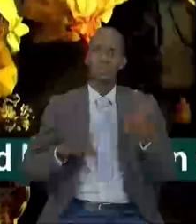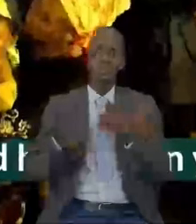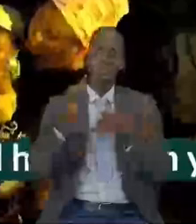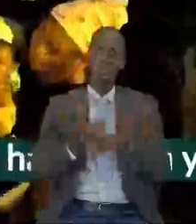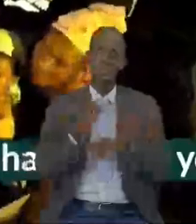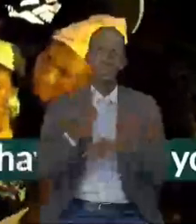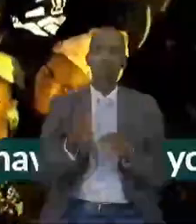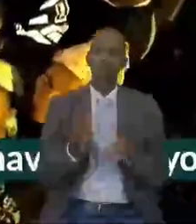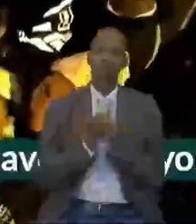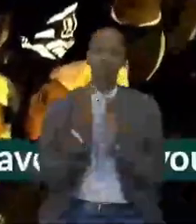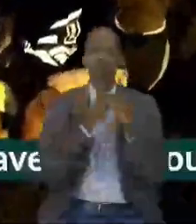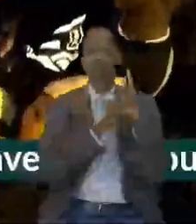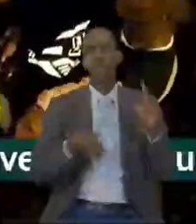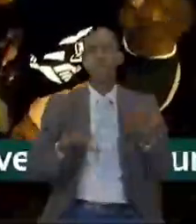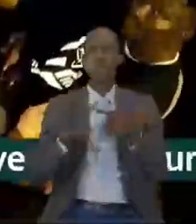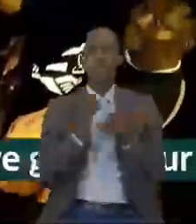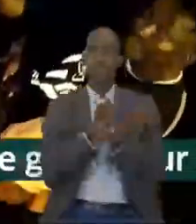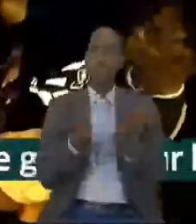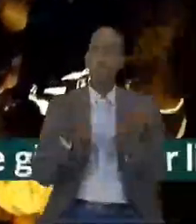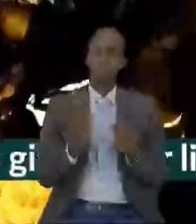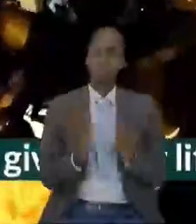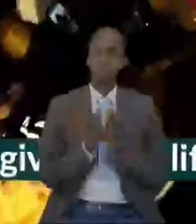pour vous aider à être affermé.